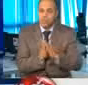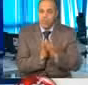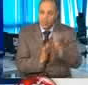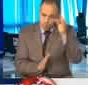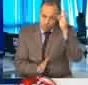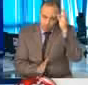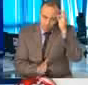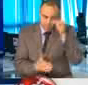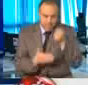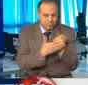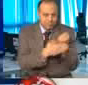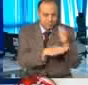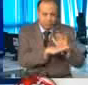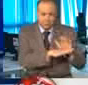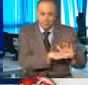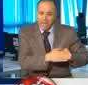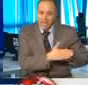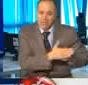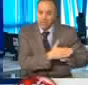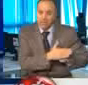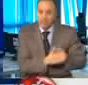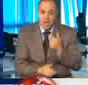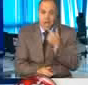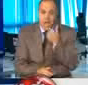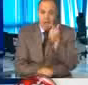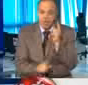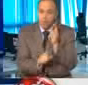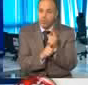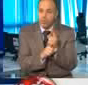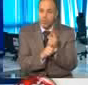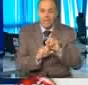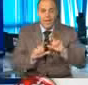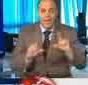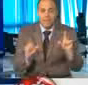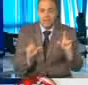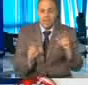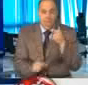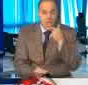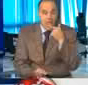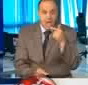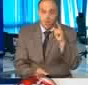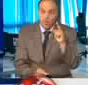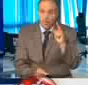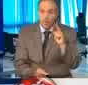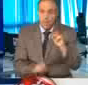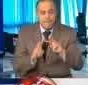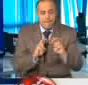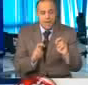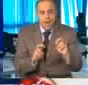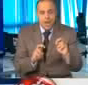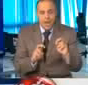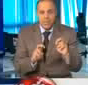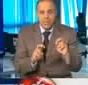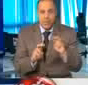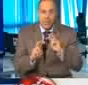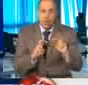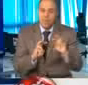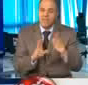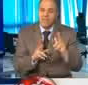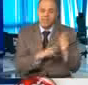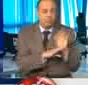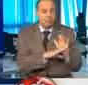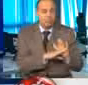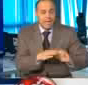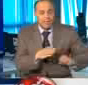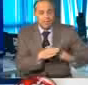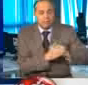التونسية للوقاية من حوادث الطرقات ملتقى إعلامي تم خلاله تدارس سبل الوقاية